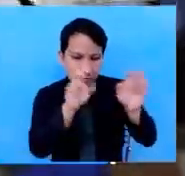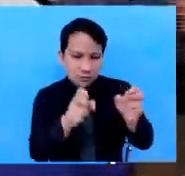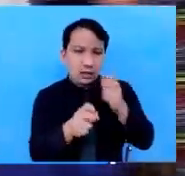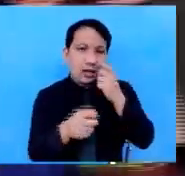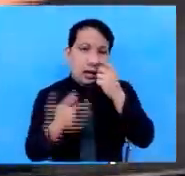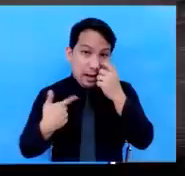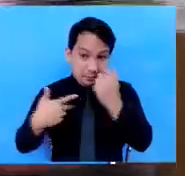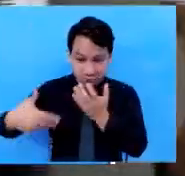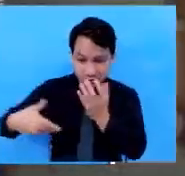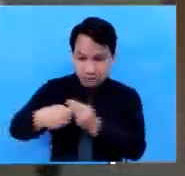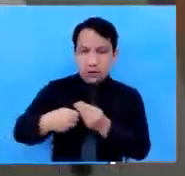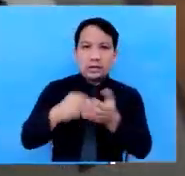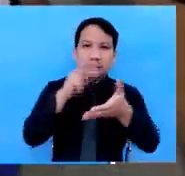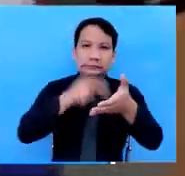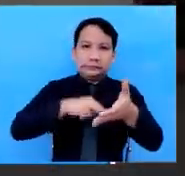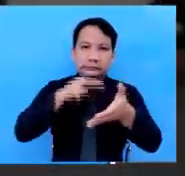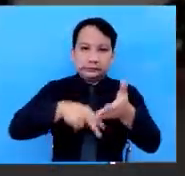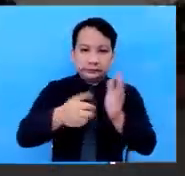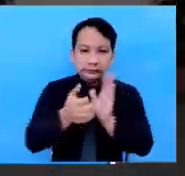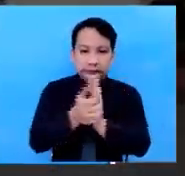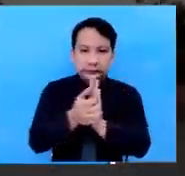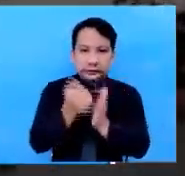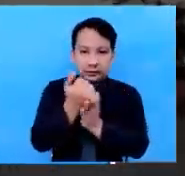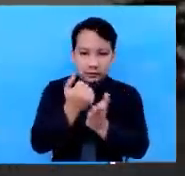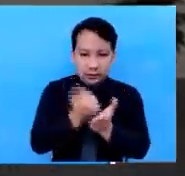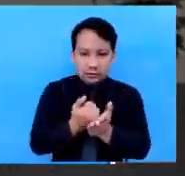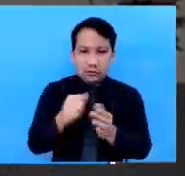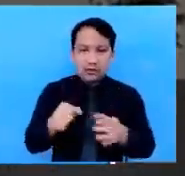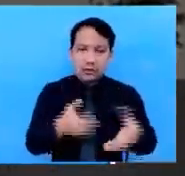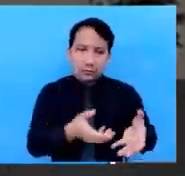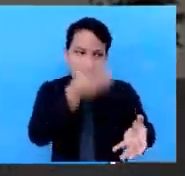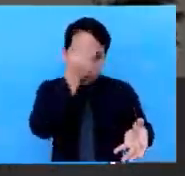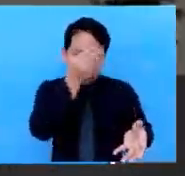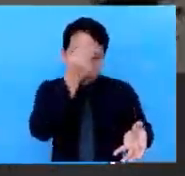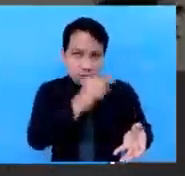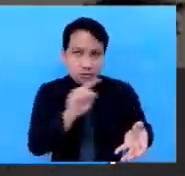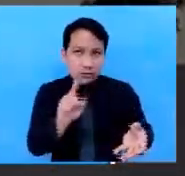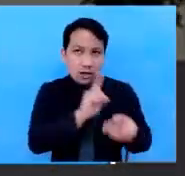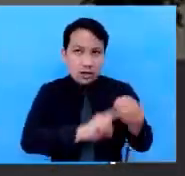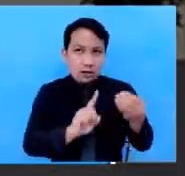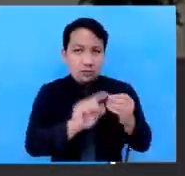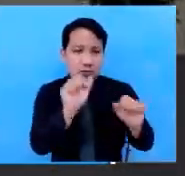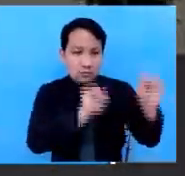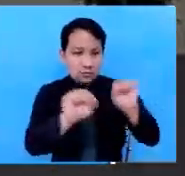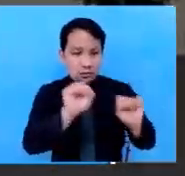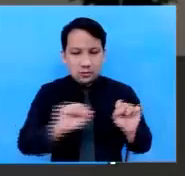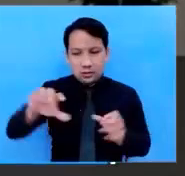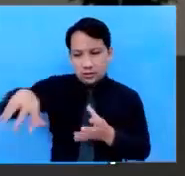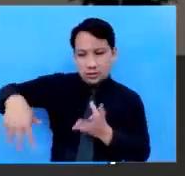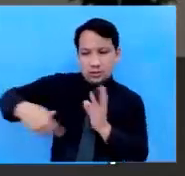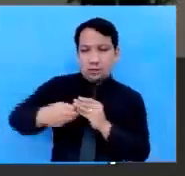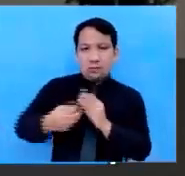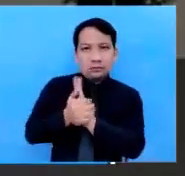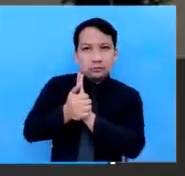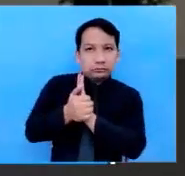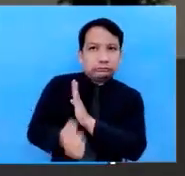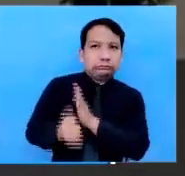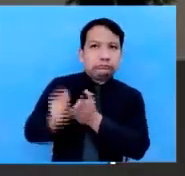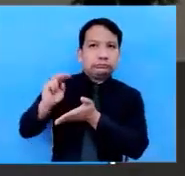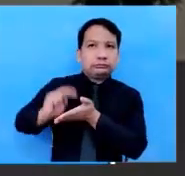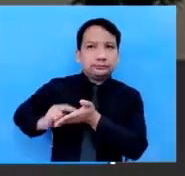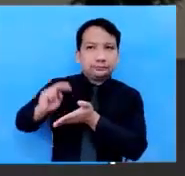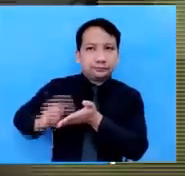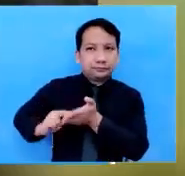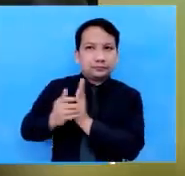na nagyayari sa loob ng classroom. So natututo na yung mga estudyante tungkol sa science, tapos nahahasa pa yung kanilang reading skills.